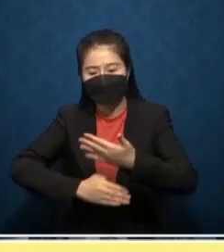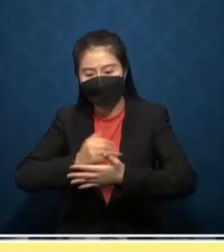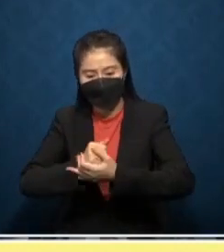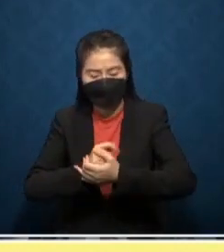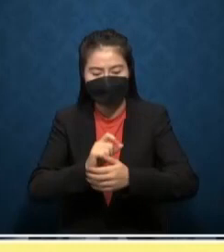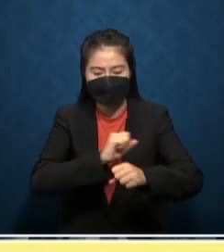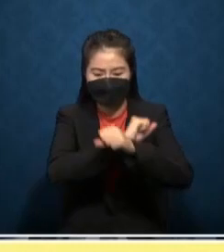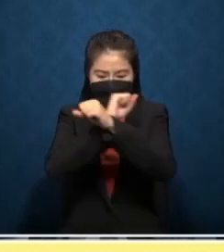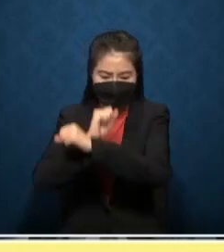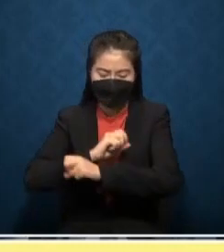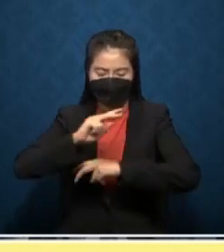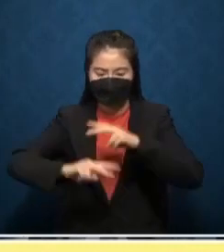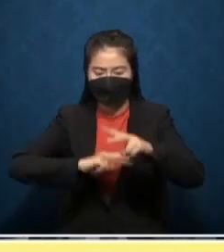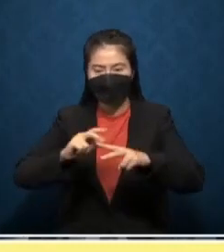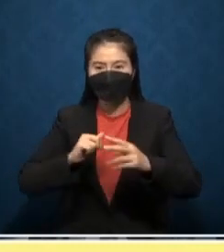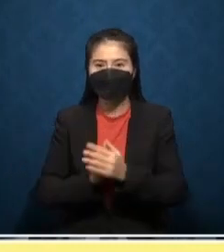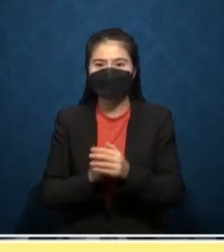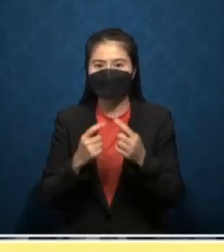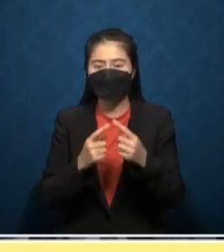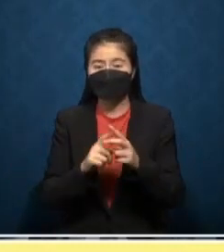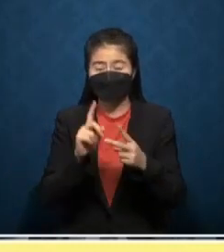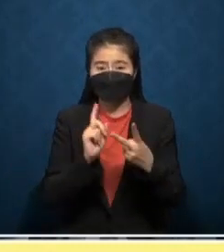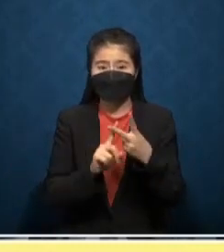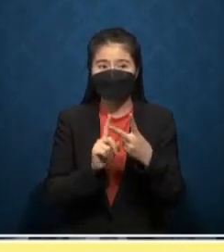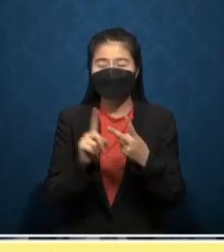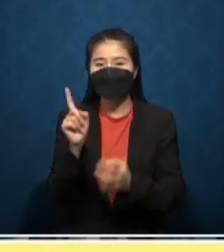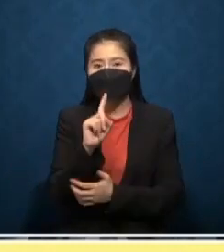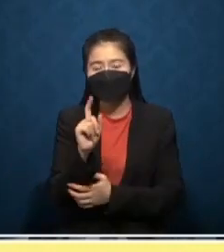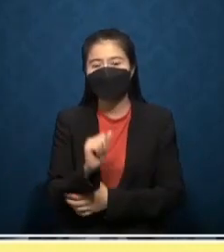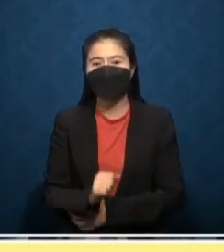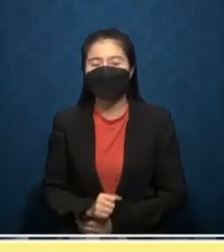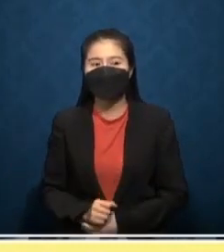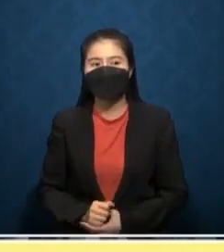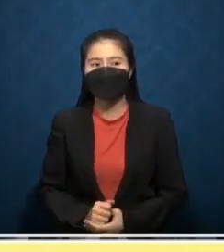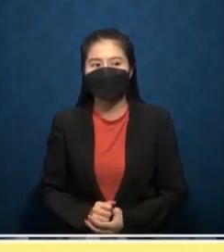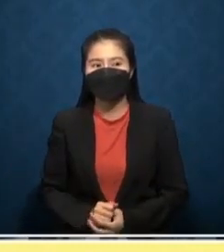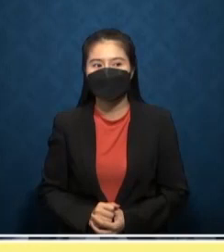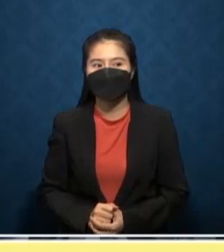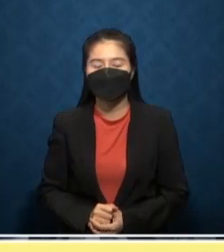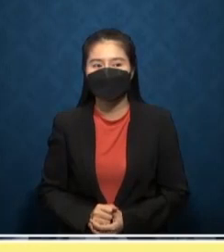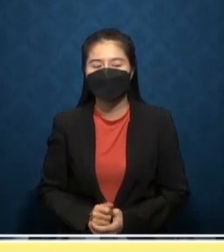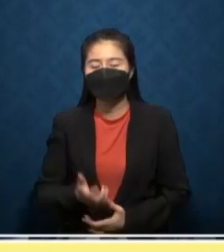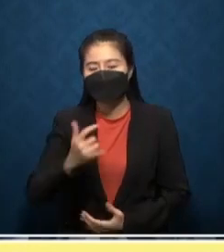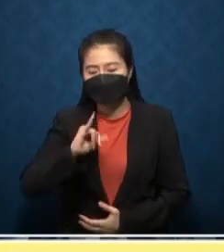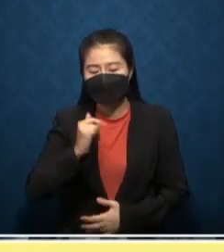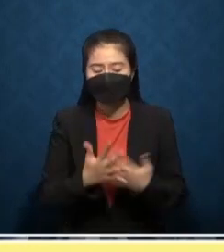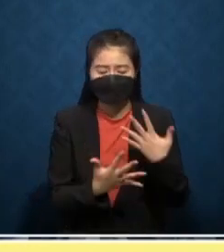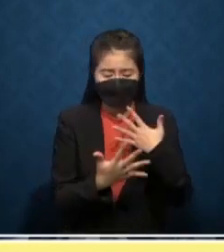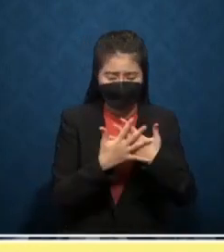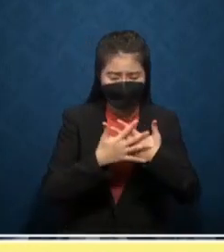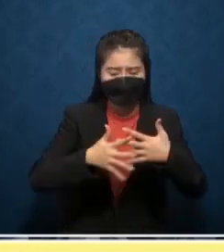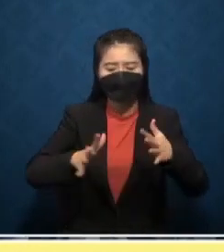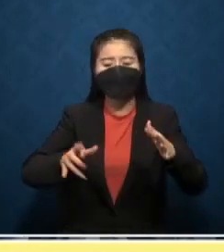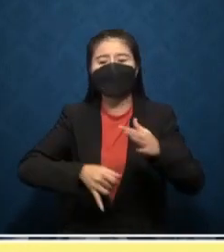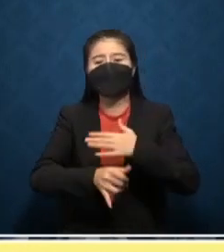คนที่เข้ามาทำไม่มีงานทำผมจะตอบในประเด็หลังก่อนว่าคนไมมีงานทำเราทำยัไ